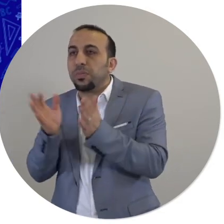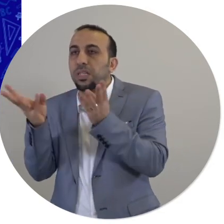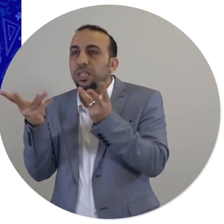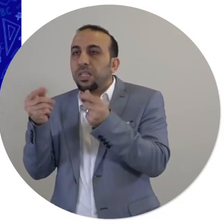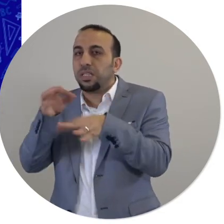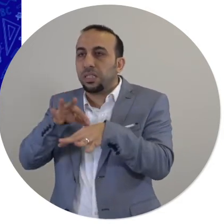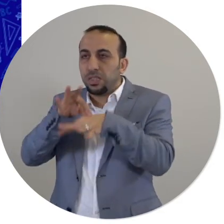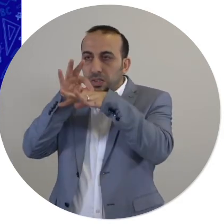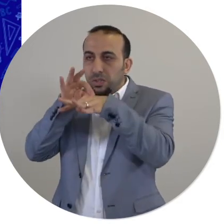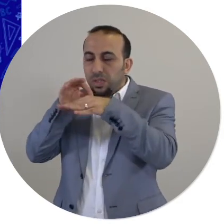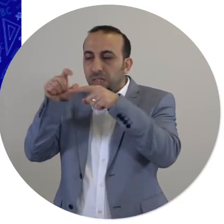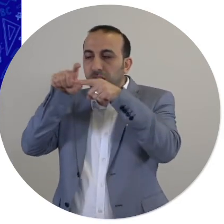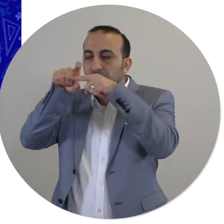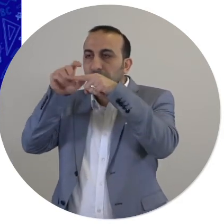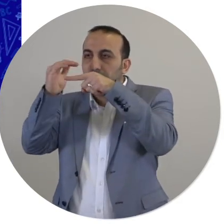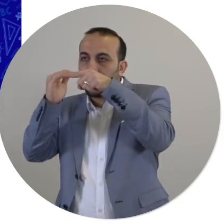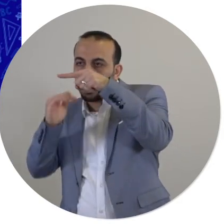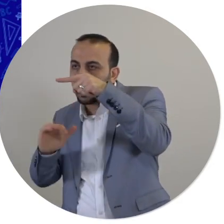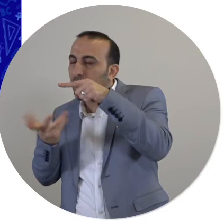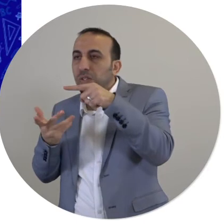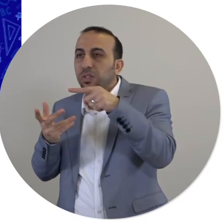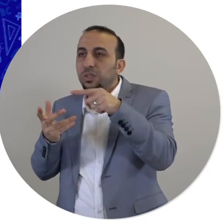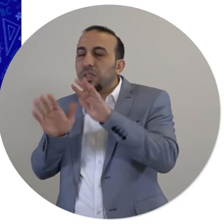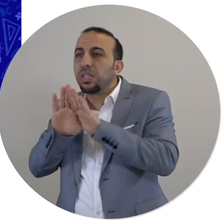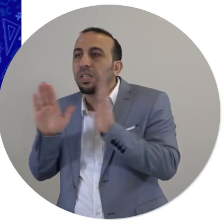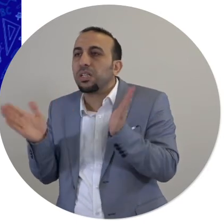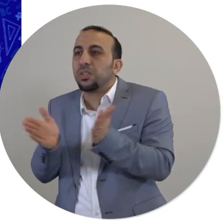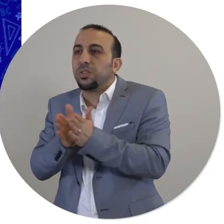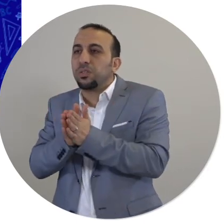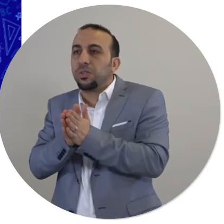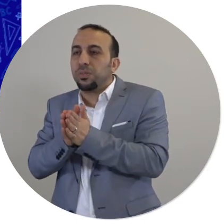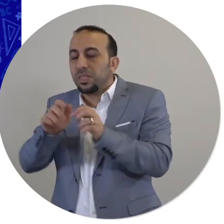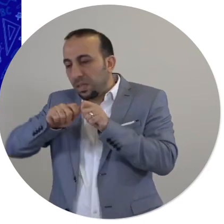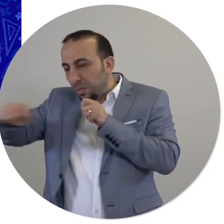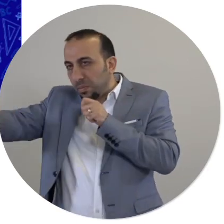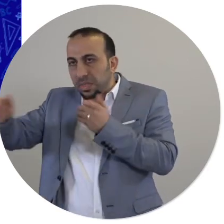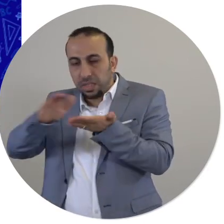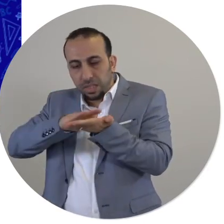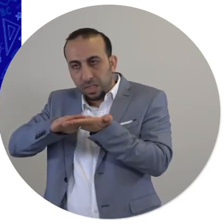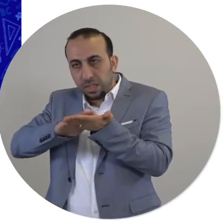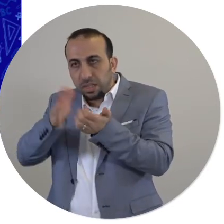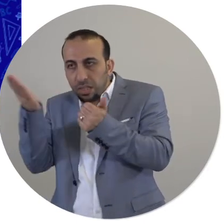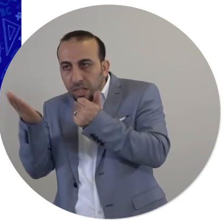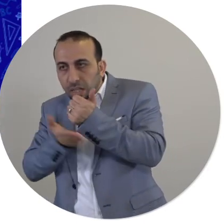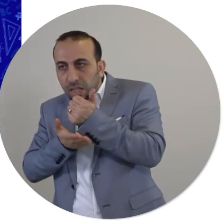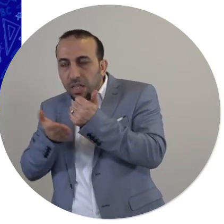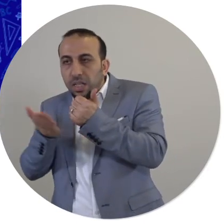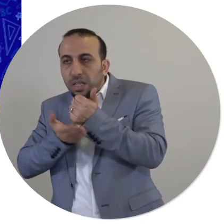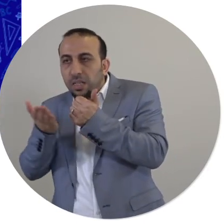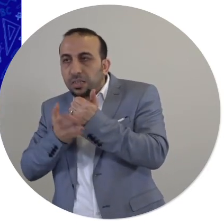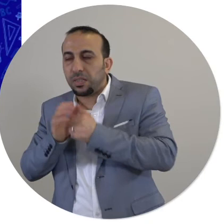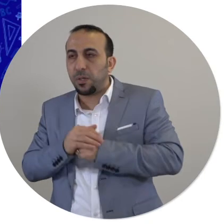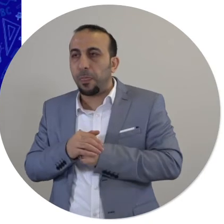الزراعية. نرجع لمعطيات السؤال، جملة عدد السكان هم 2,000,000، وجملة مساحة الأراضي